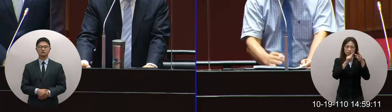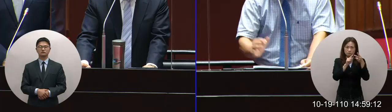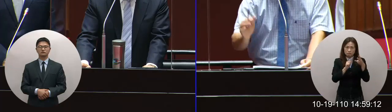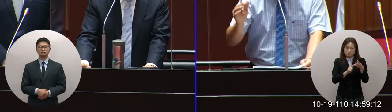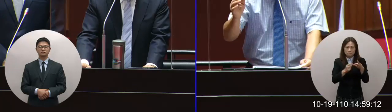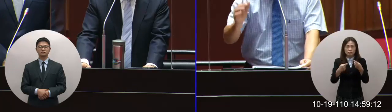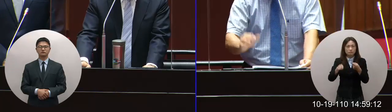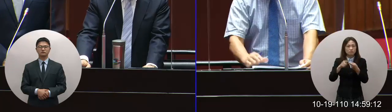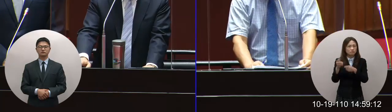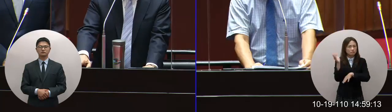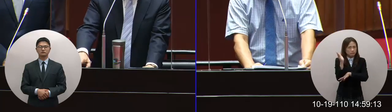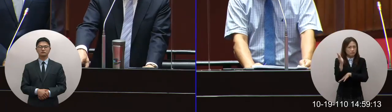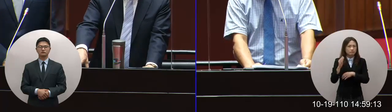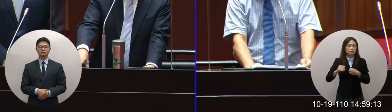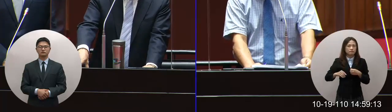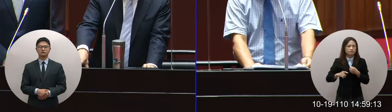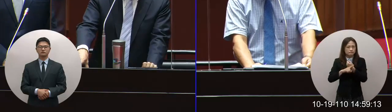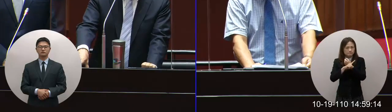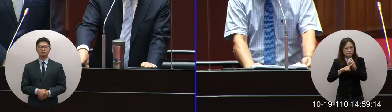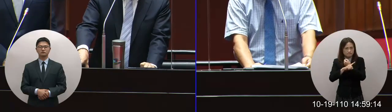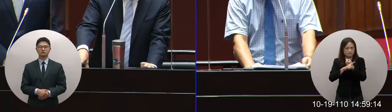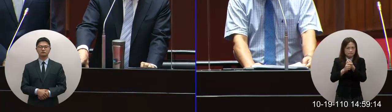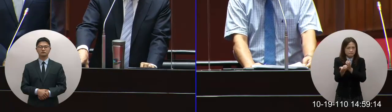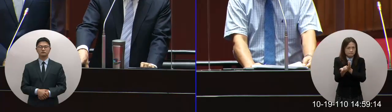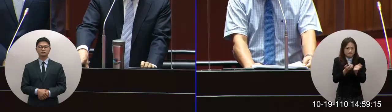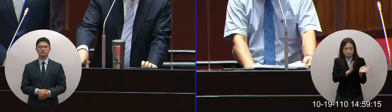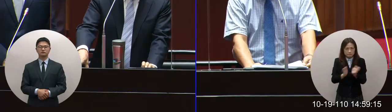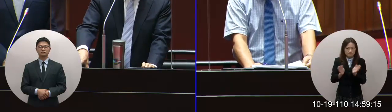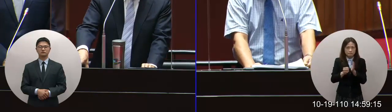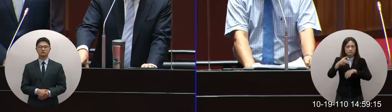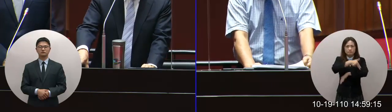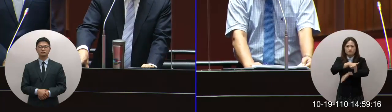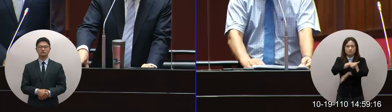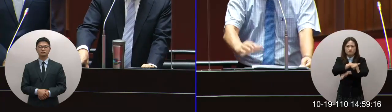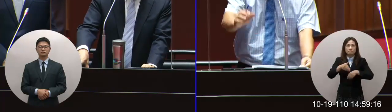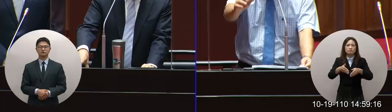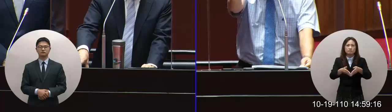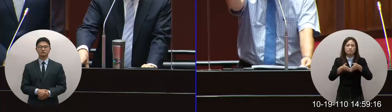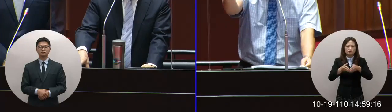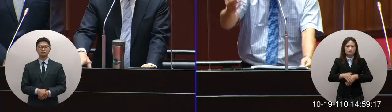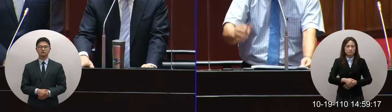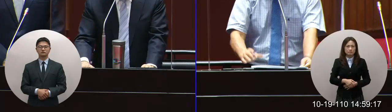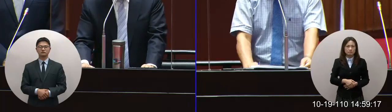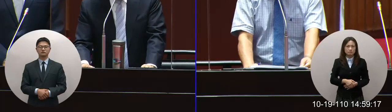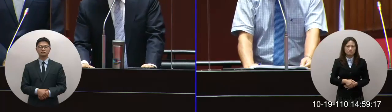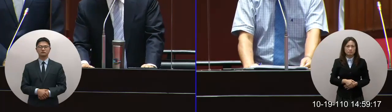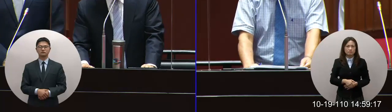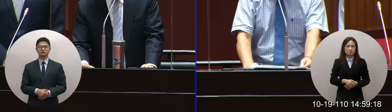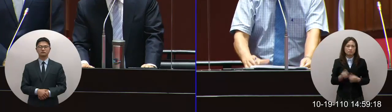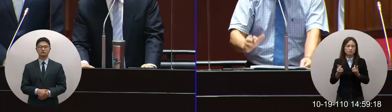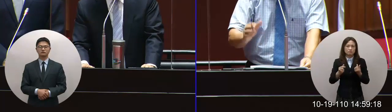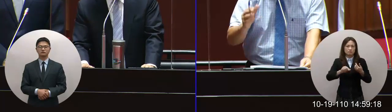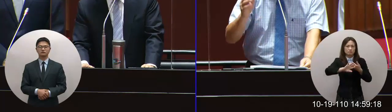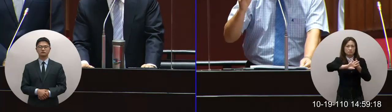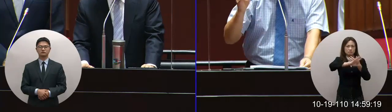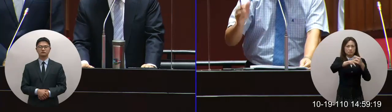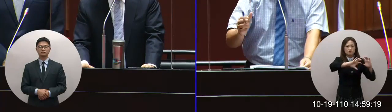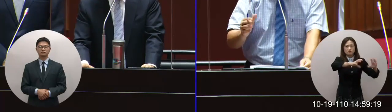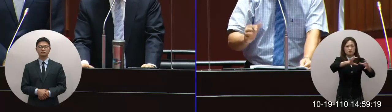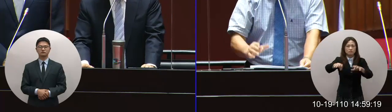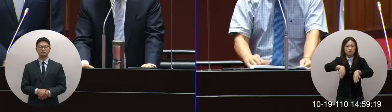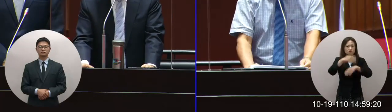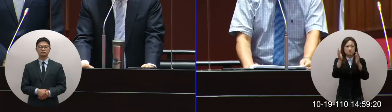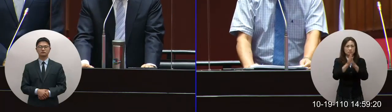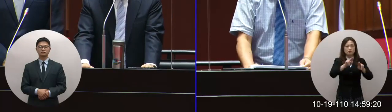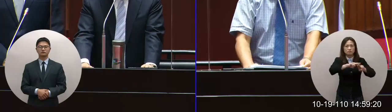要好好的超前去部署去规划、哦、不然的话人家世界各国都开放，那当